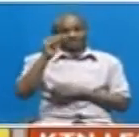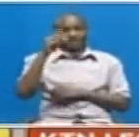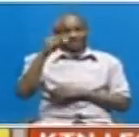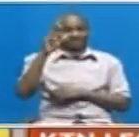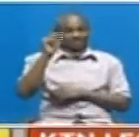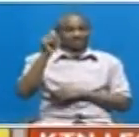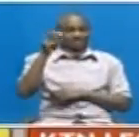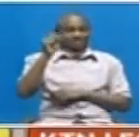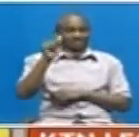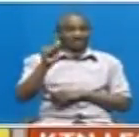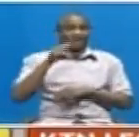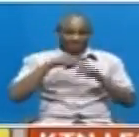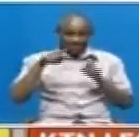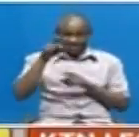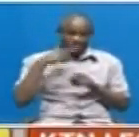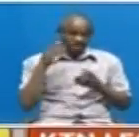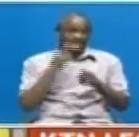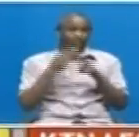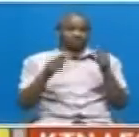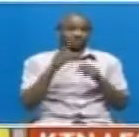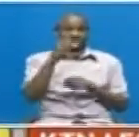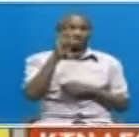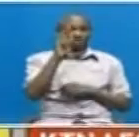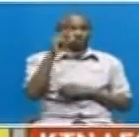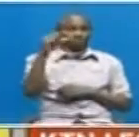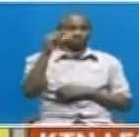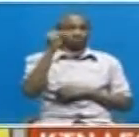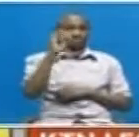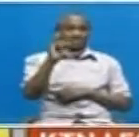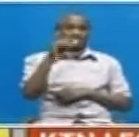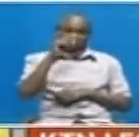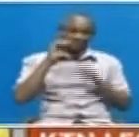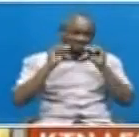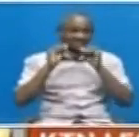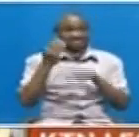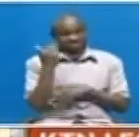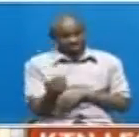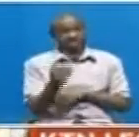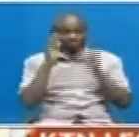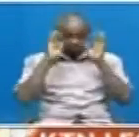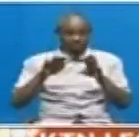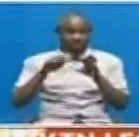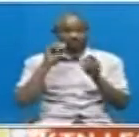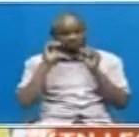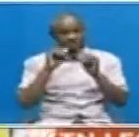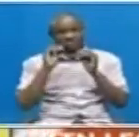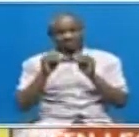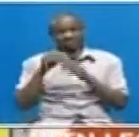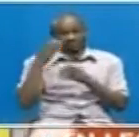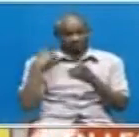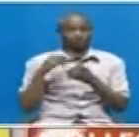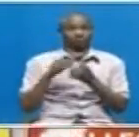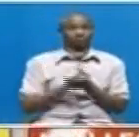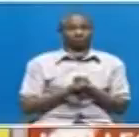lakini kwa jamii hii ya Somali inaitwa duksi. Mfumo huu wa elimu unamfunza mtoto wa dini ya Kiislamu kujua kitabu kitukufu cha